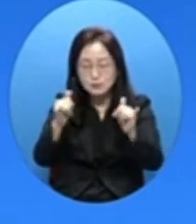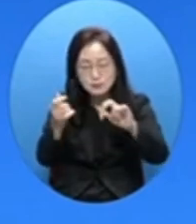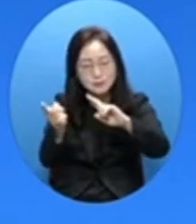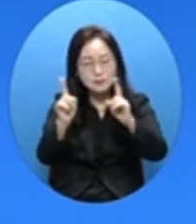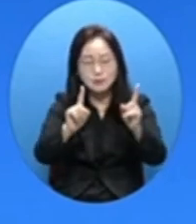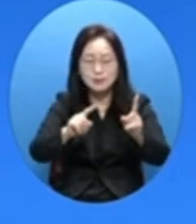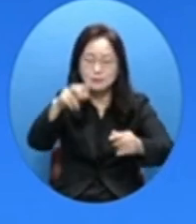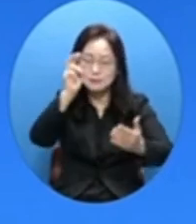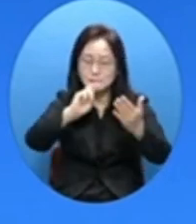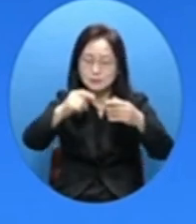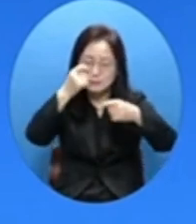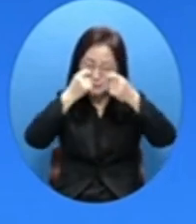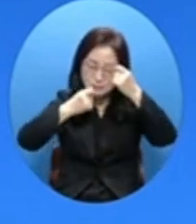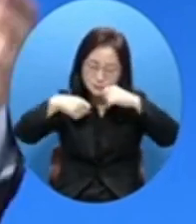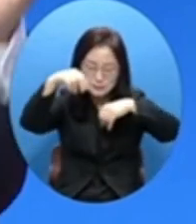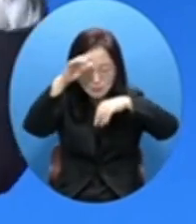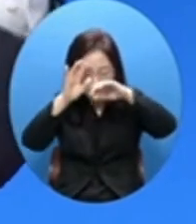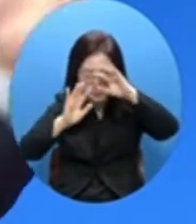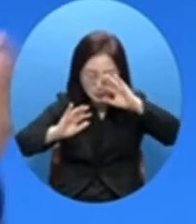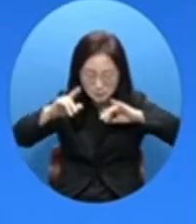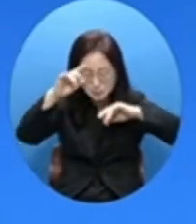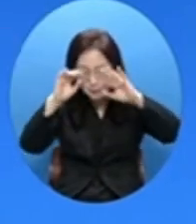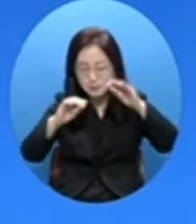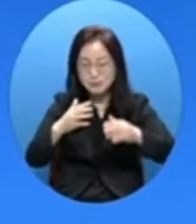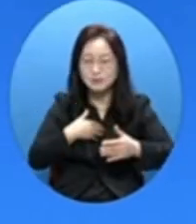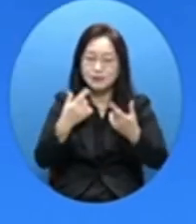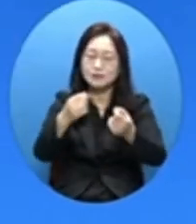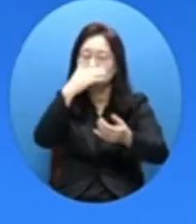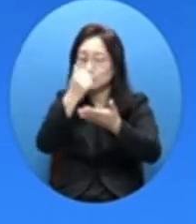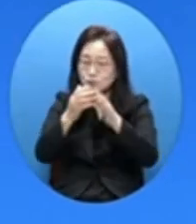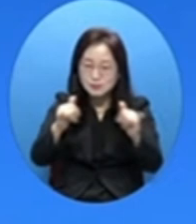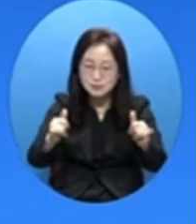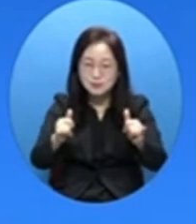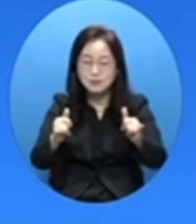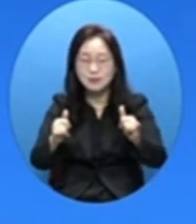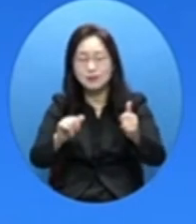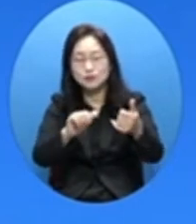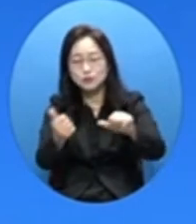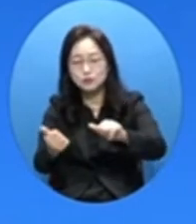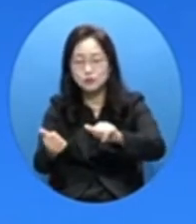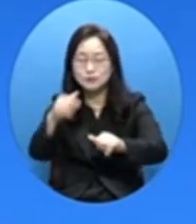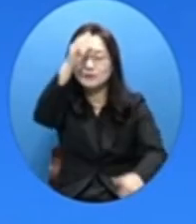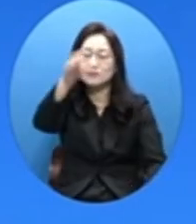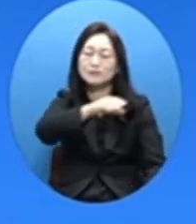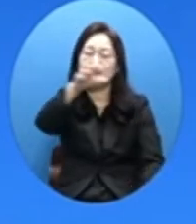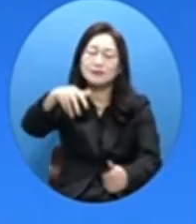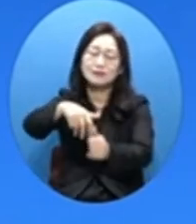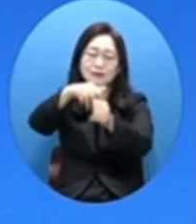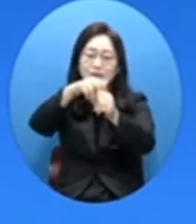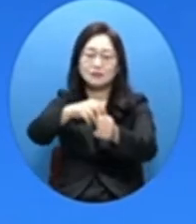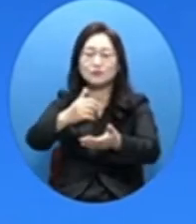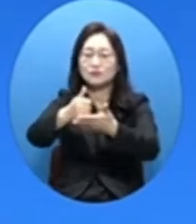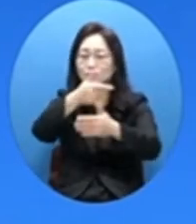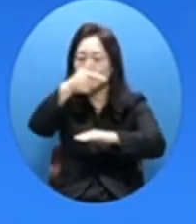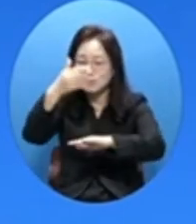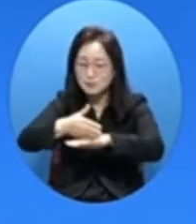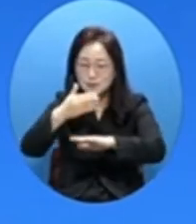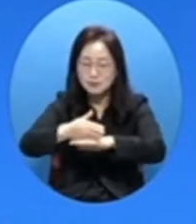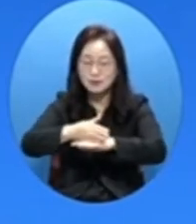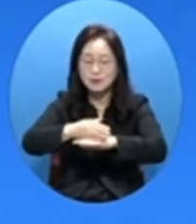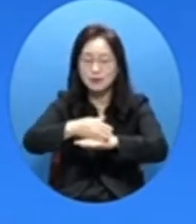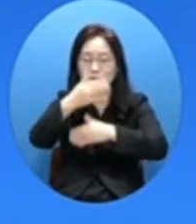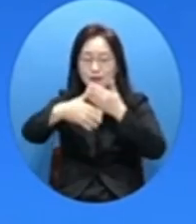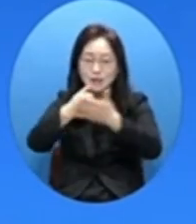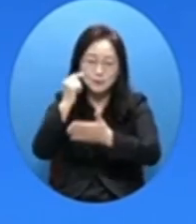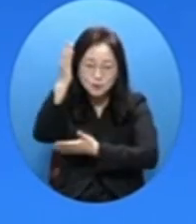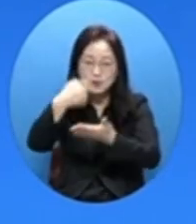콧물이 쏟아지고 통회자복하며 나 같은 죄인에서 주님 십자가 달려 주셨는 주님의 은혜 너무나 감사합니다. 이제 나의 남은 여생 하나님 영광에